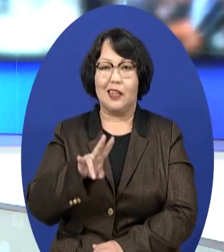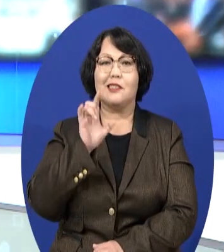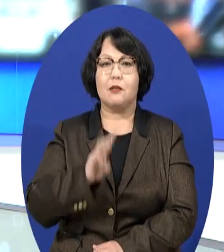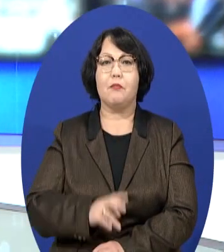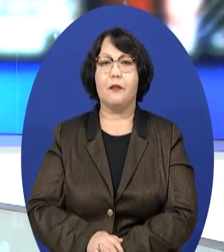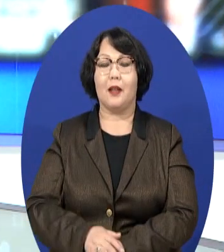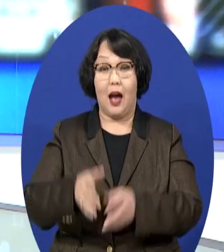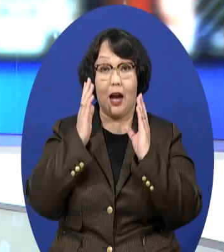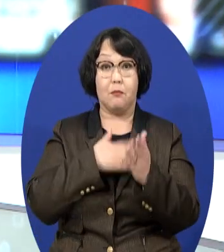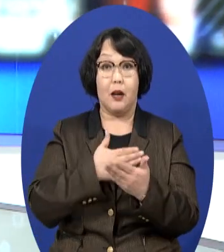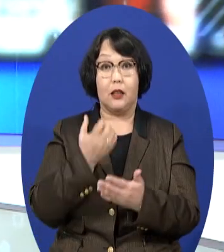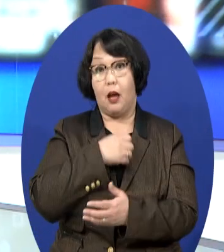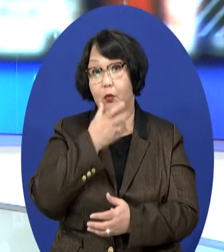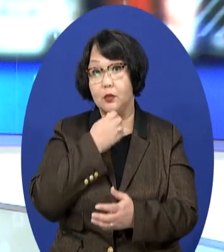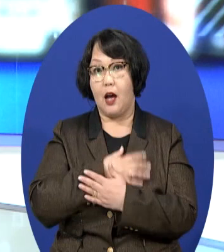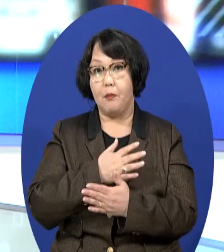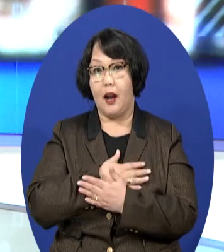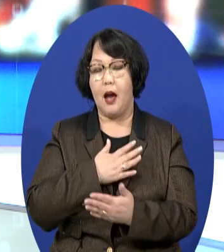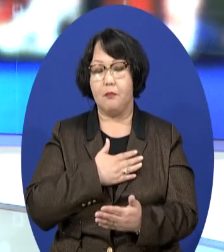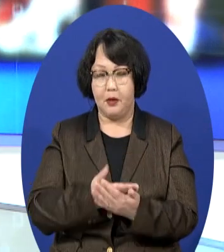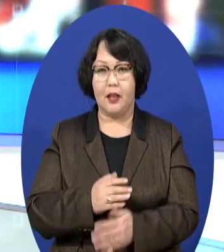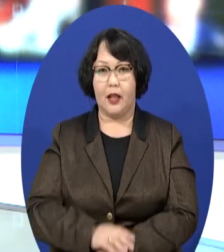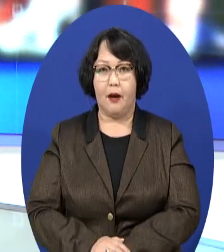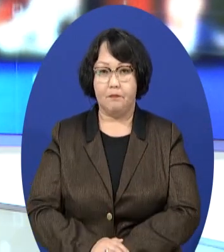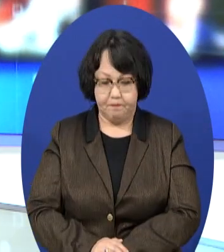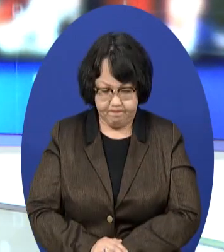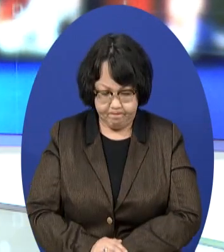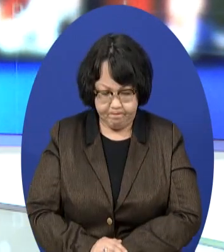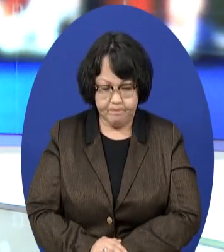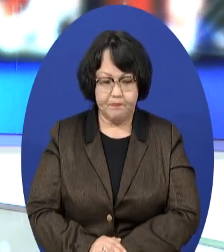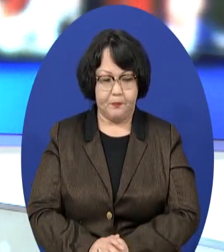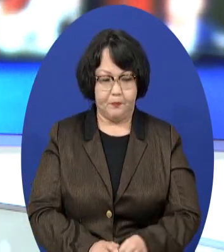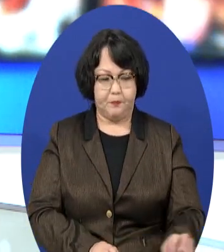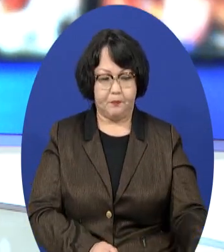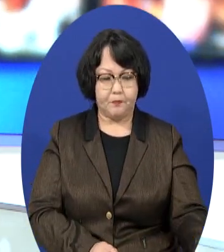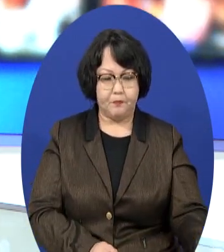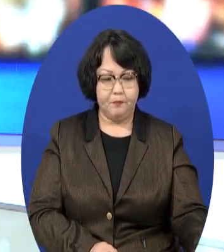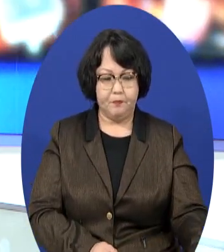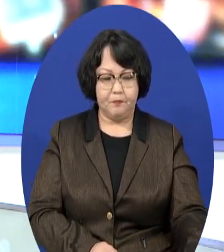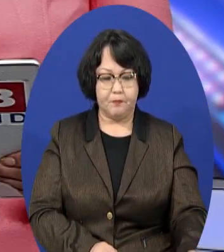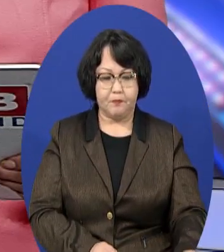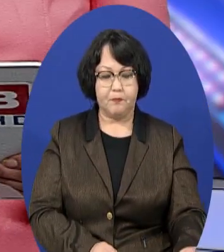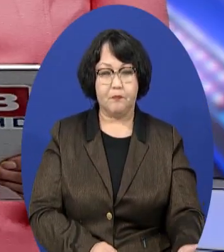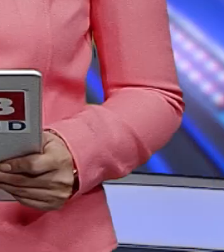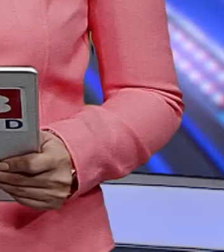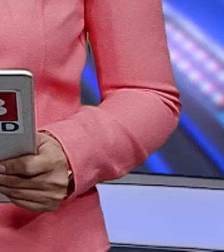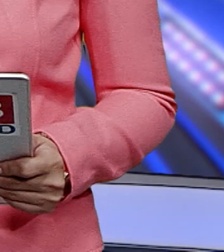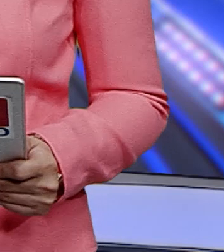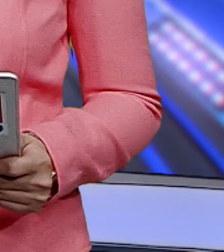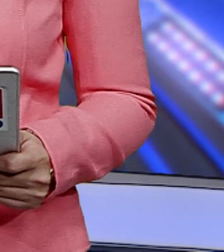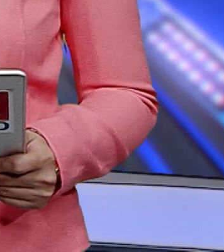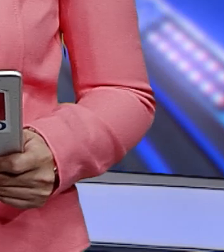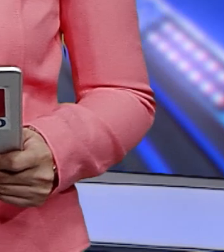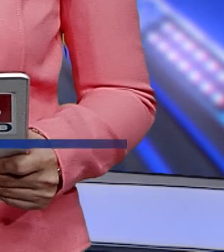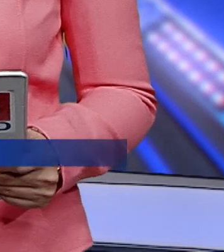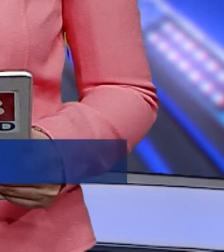Та бүхэнд орчуулагч редактор Уужин Баярын бэлтгэсэн олон улсын мэдээлэл сүргэлээ үргэлжлүүлэн спортын мэдээ хүргэхээр студид гэрэлцэж эхэлж байна. Та бүхэнд орой